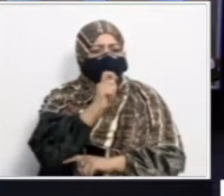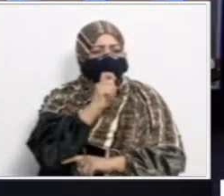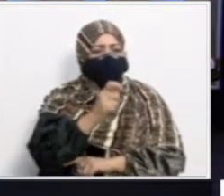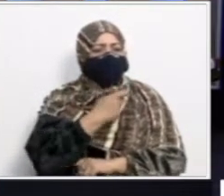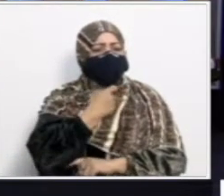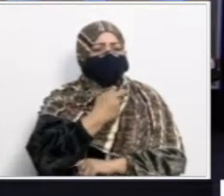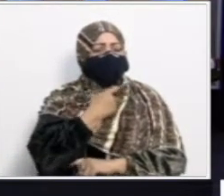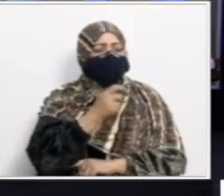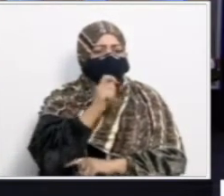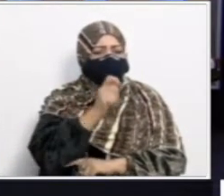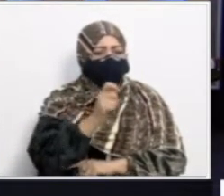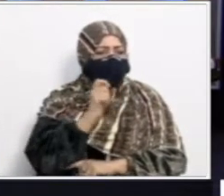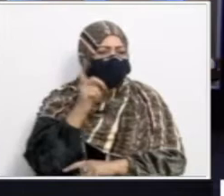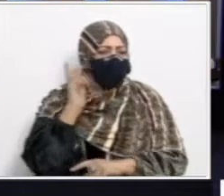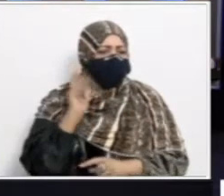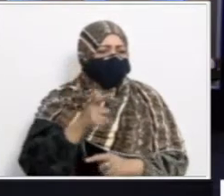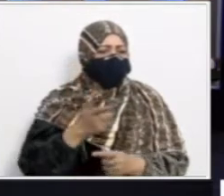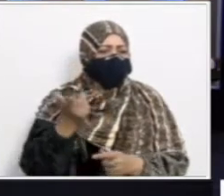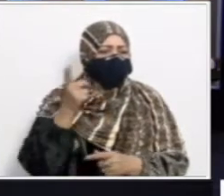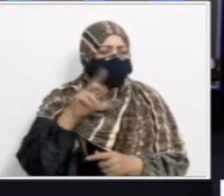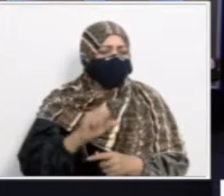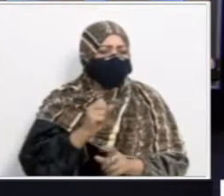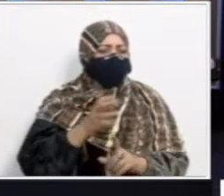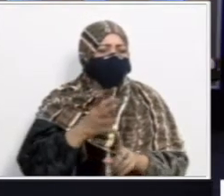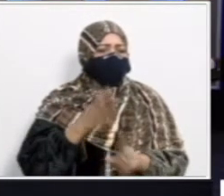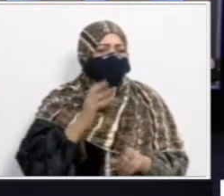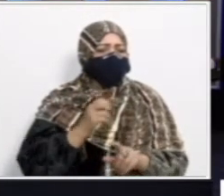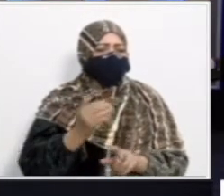المأموم فوت ركعتين الأولاد. في صلاة الجمعة.